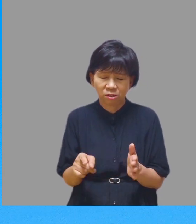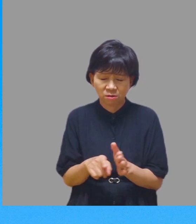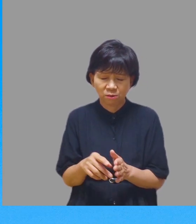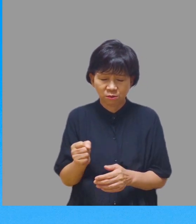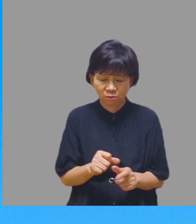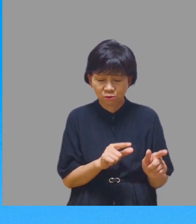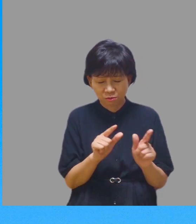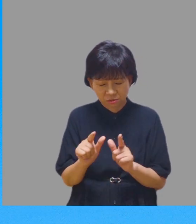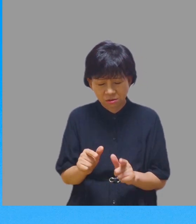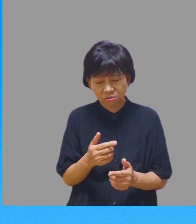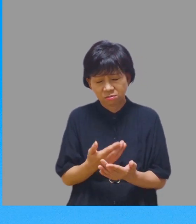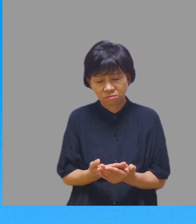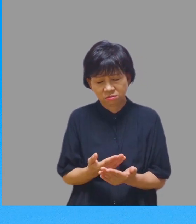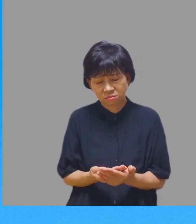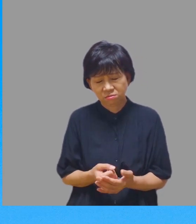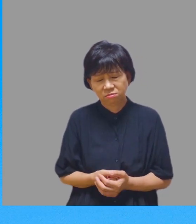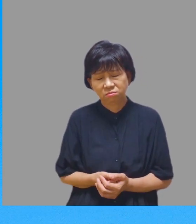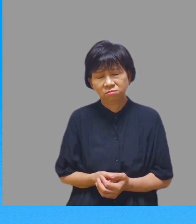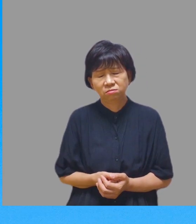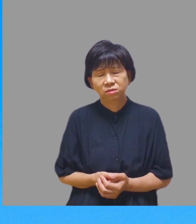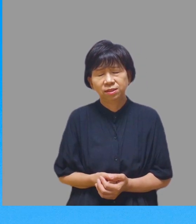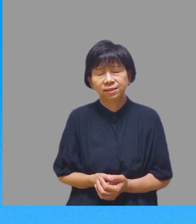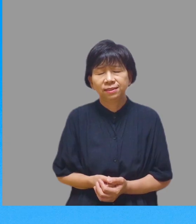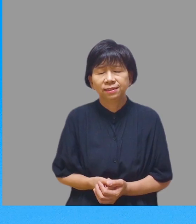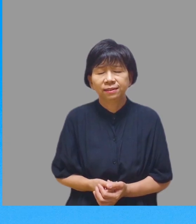믿음으로 살아낼 수 있게 하여 주시옵소서.